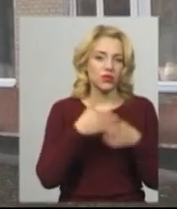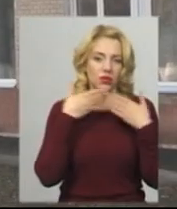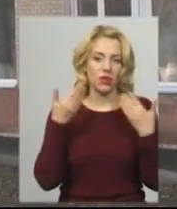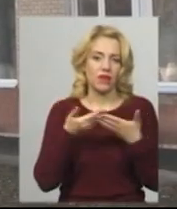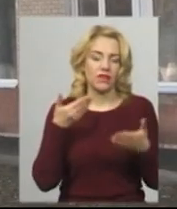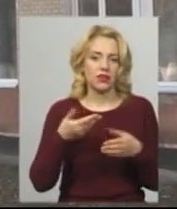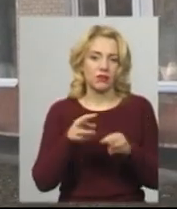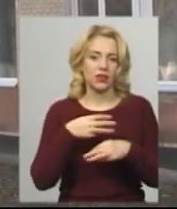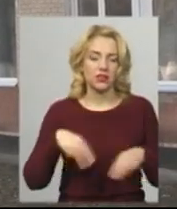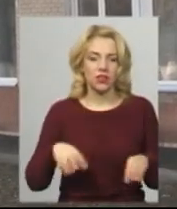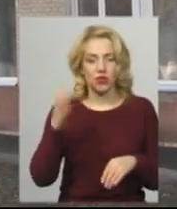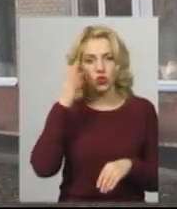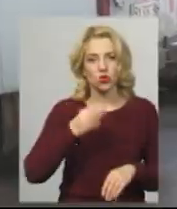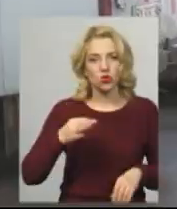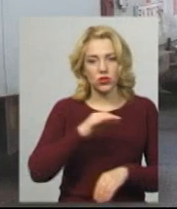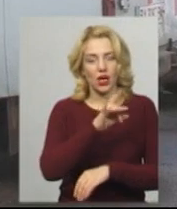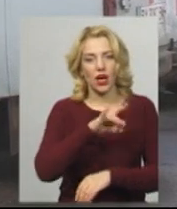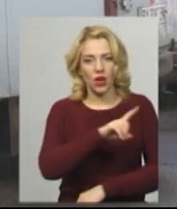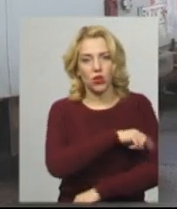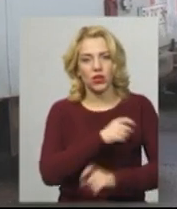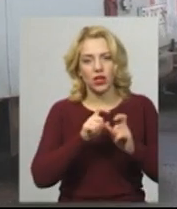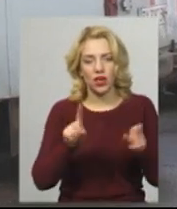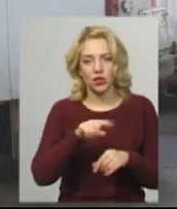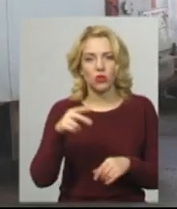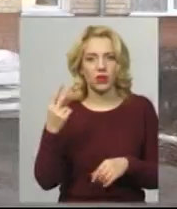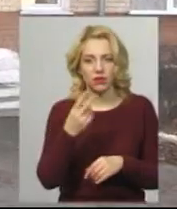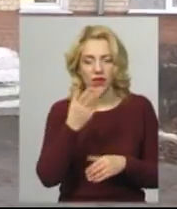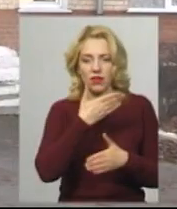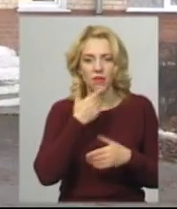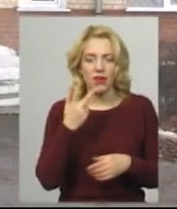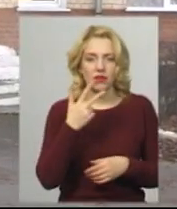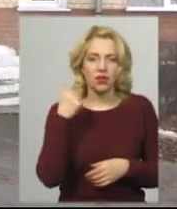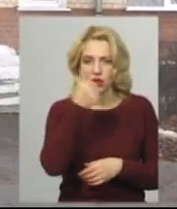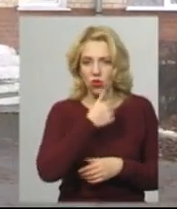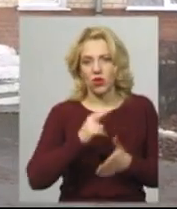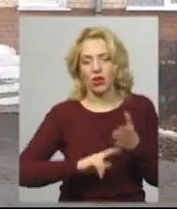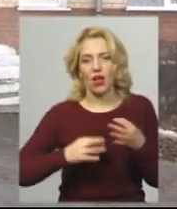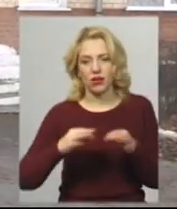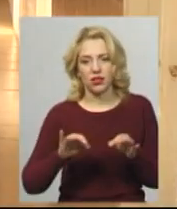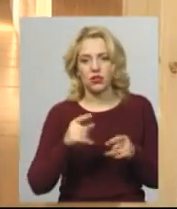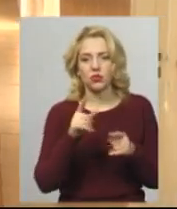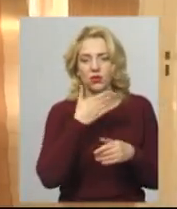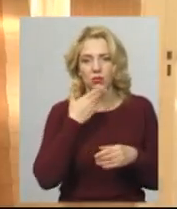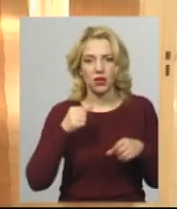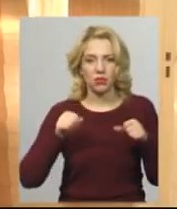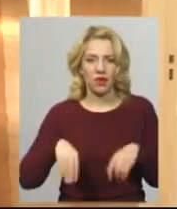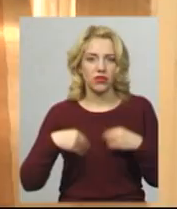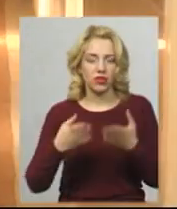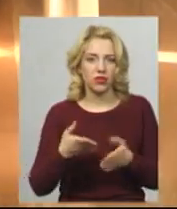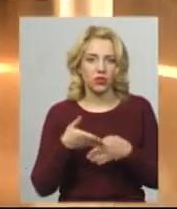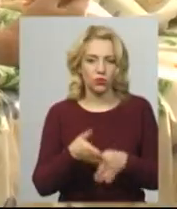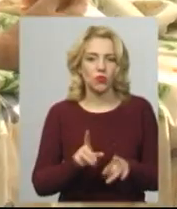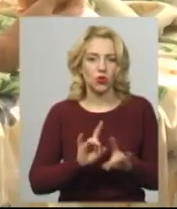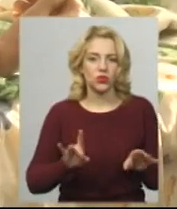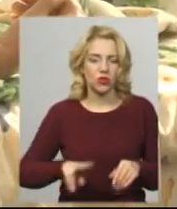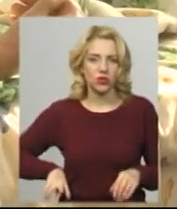міністерства. Чорноострівська районна лікарня номер 2 не акредитована більше 3 років, а тому не має права надавати допомогу, каже директор департаменту